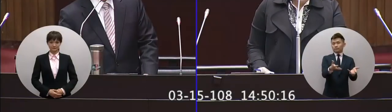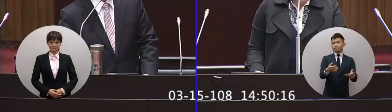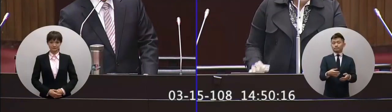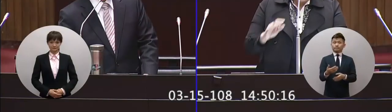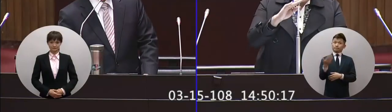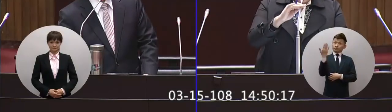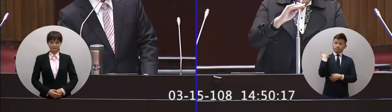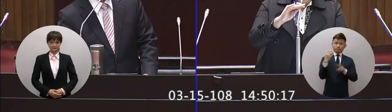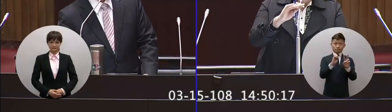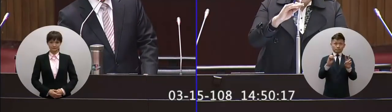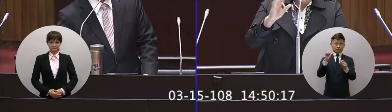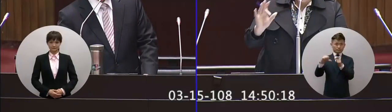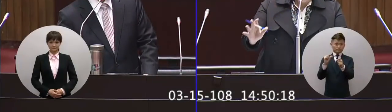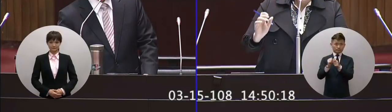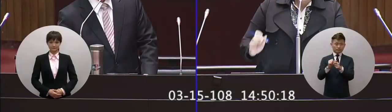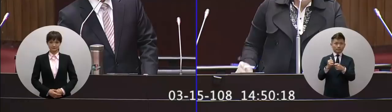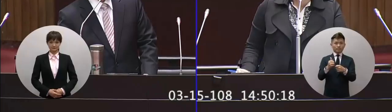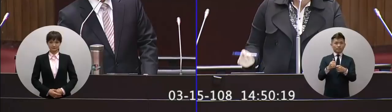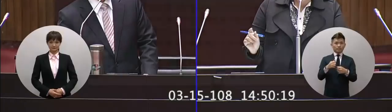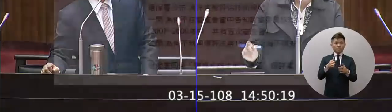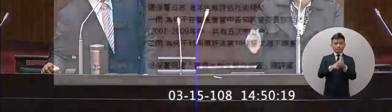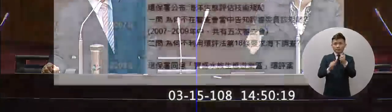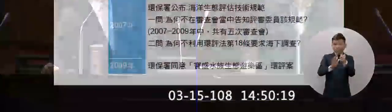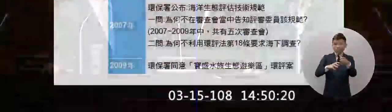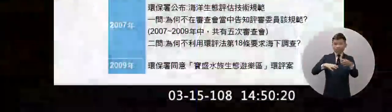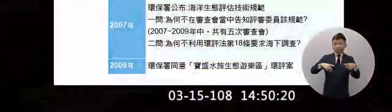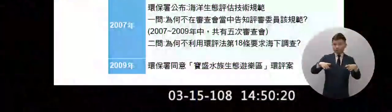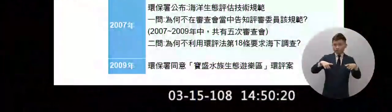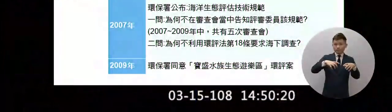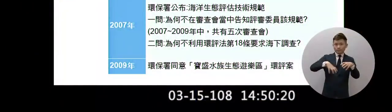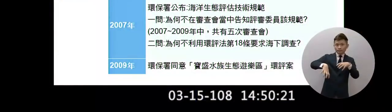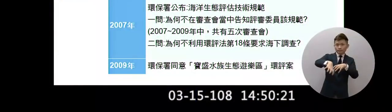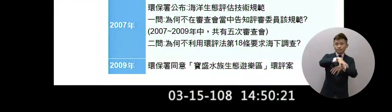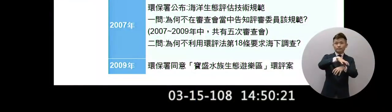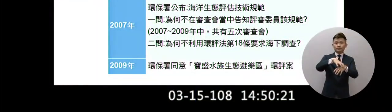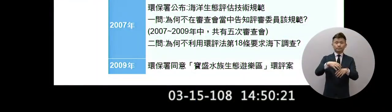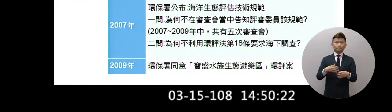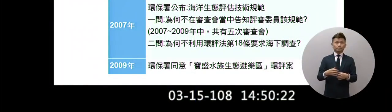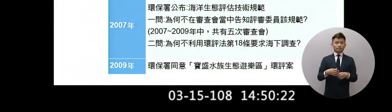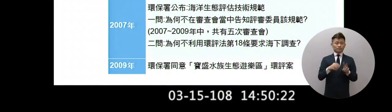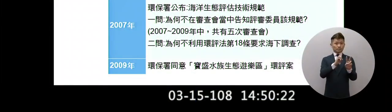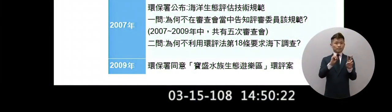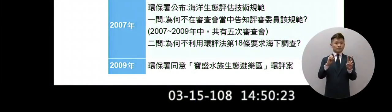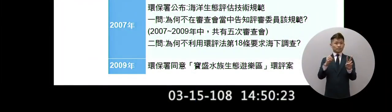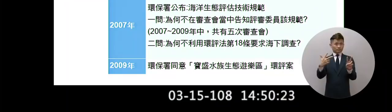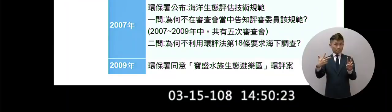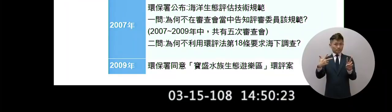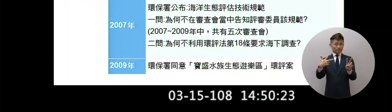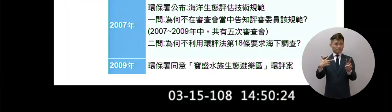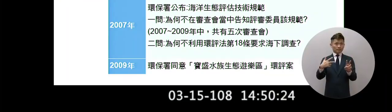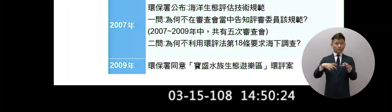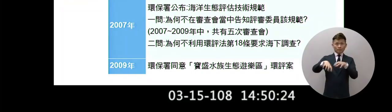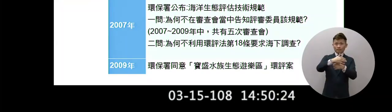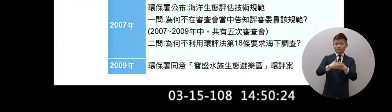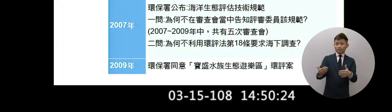2005年的时候，保胜水族生态园区它环评送件。2007年，那时候环保署公